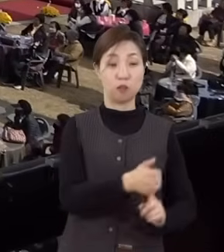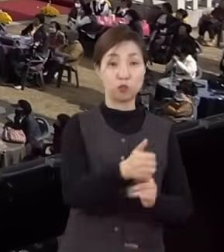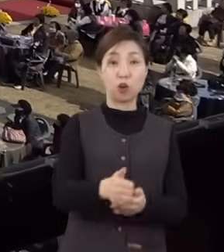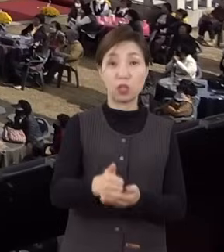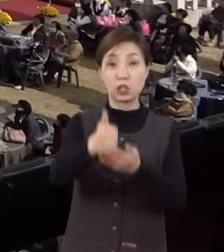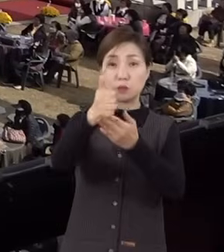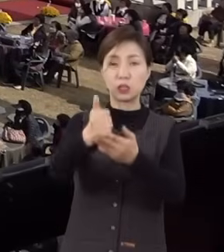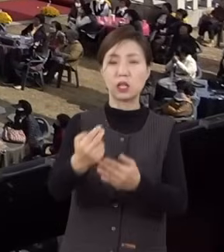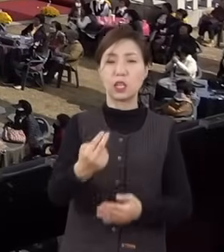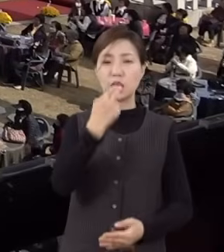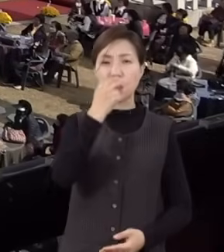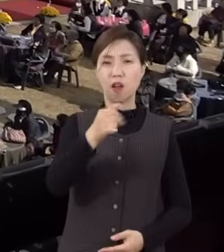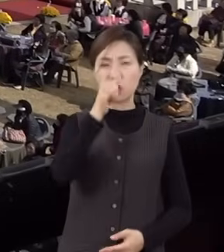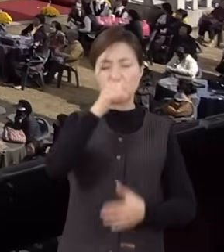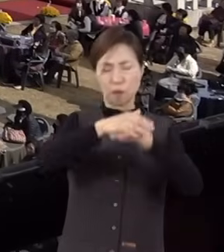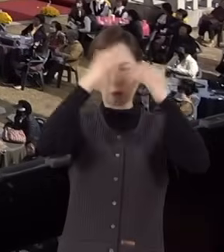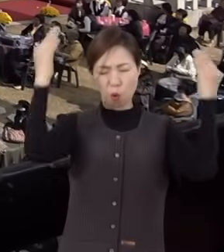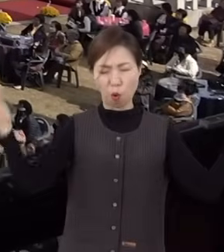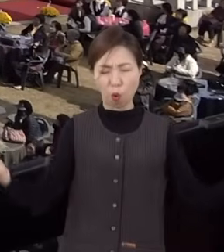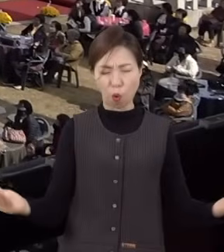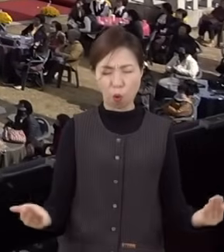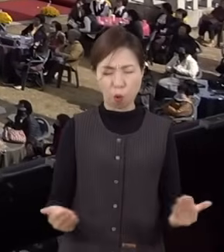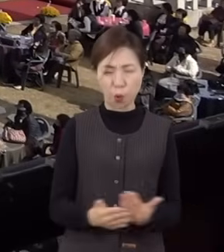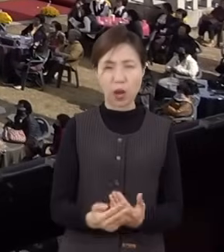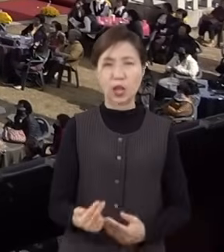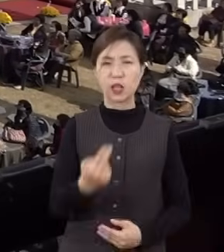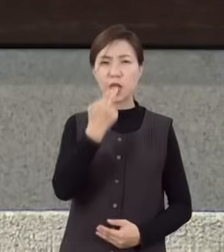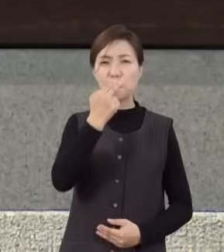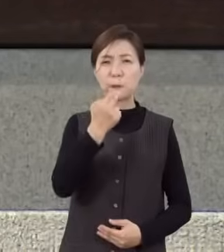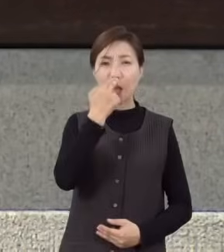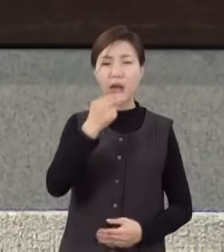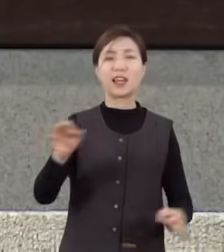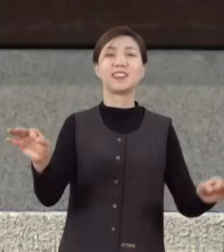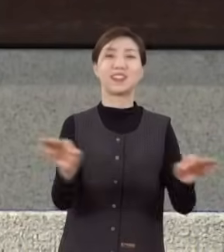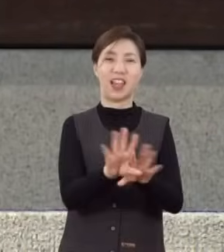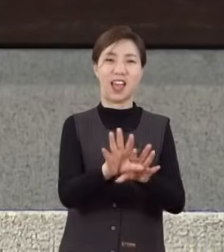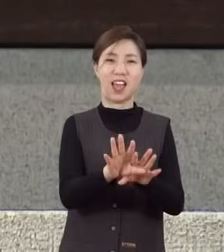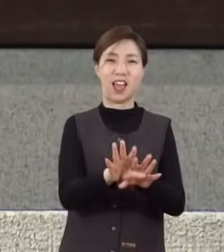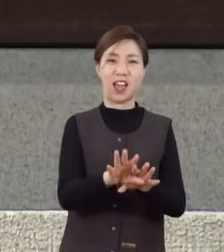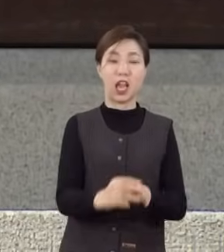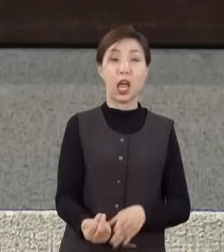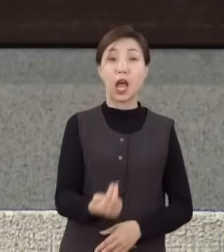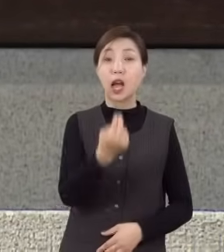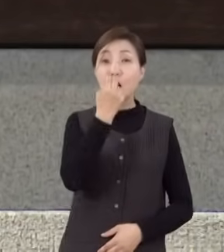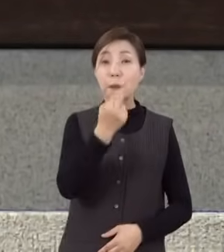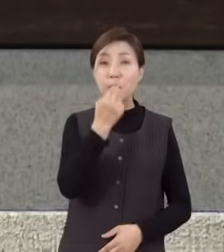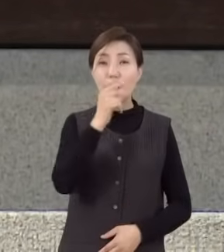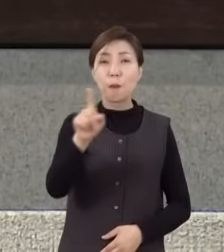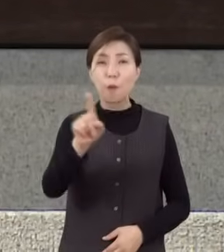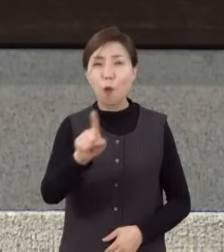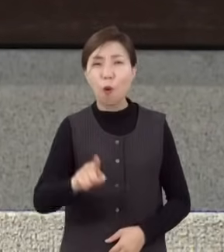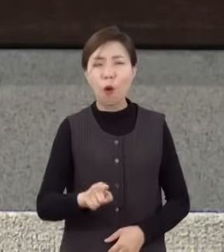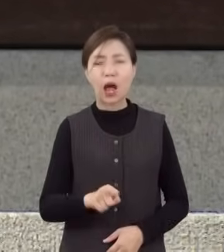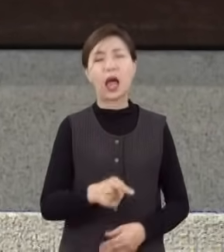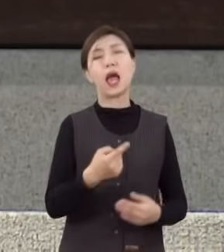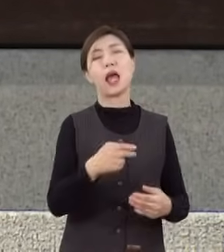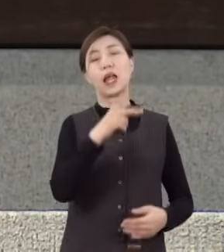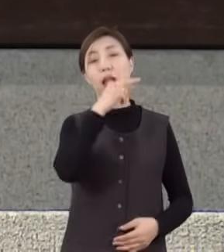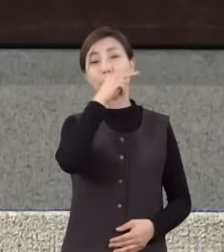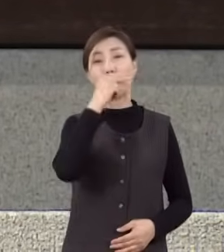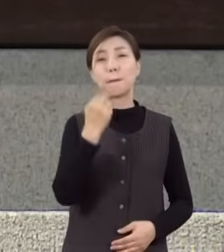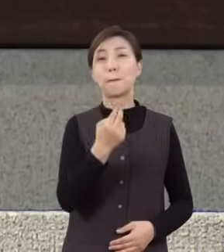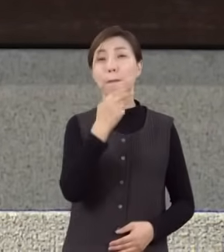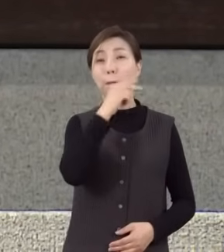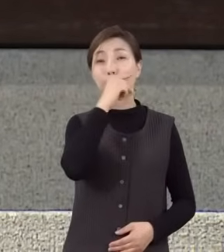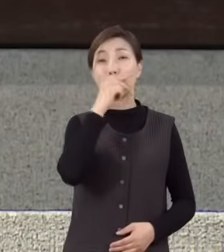부처님은 모든 중생의 냄새까지도 다 사라진 거예요. 물론 코로 맞는 냄새가 아니라 비유예요.